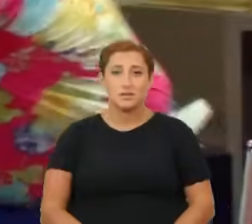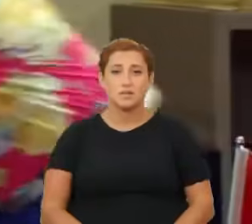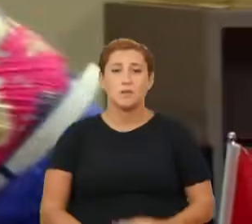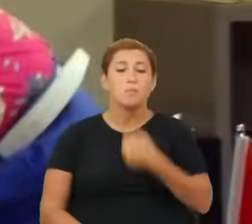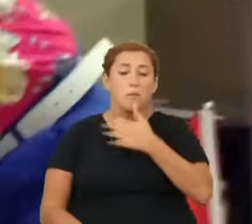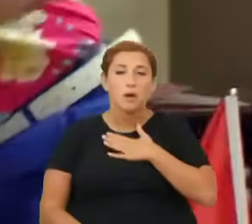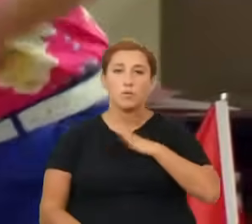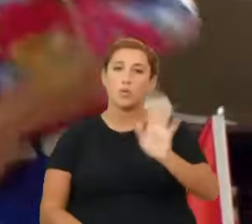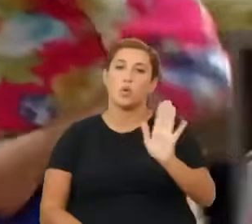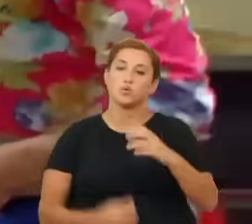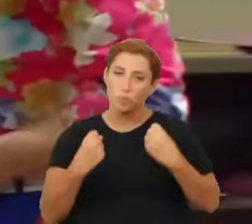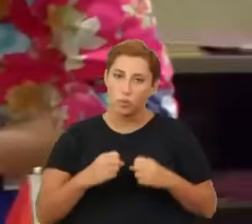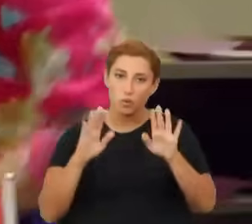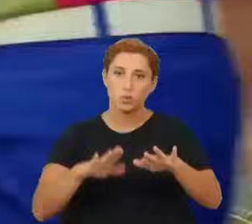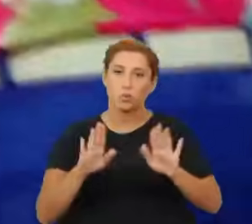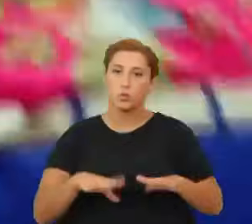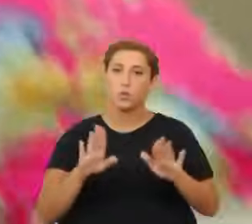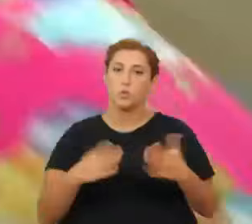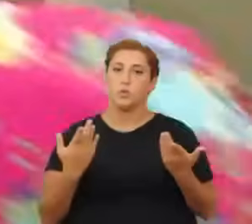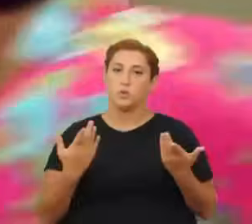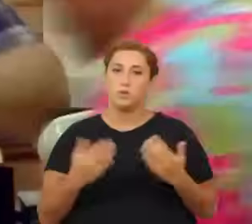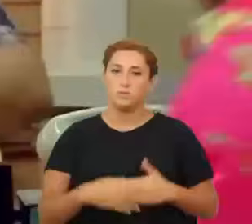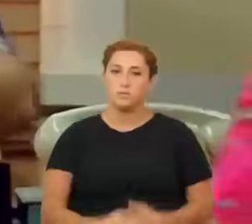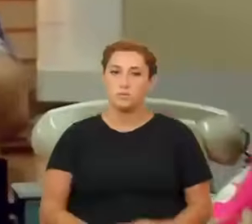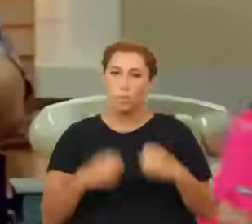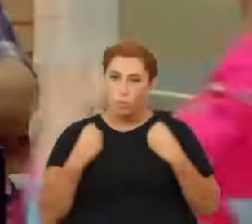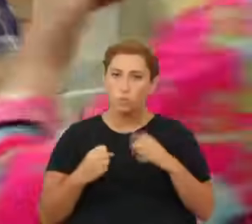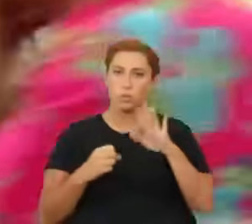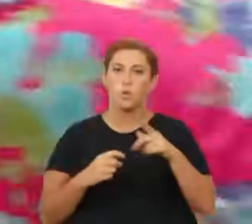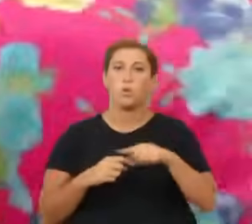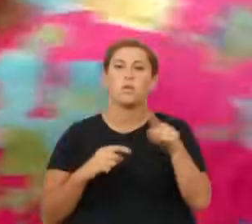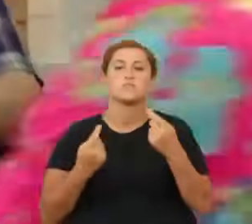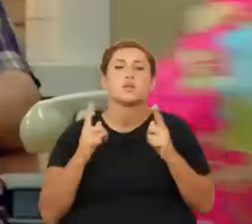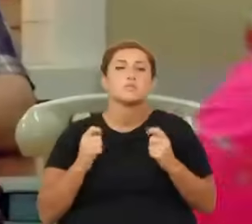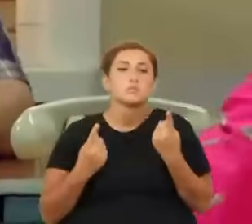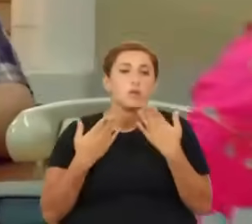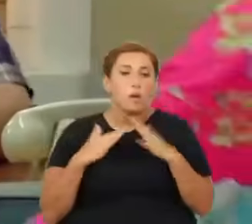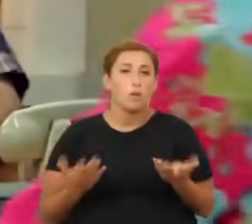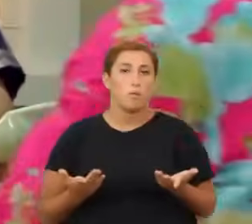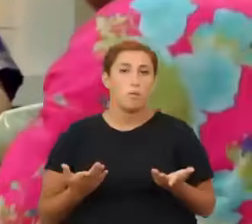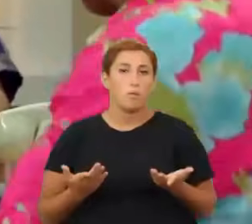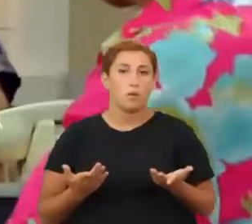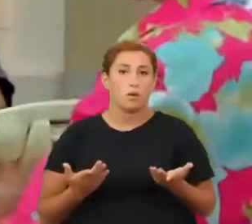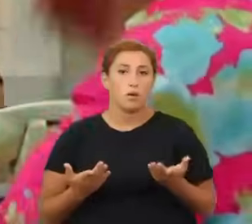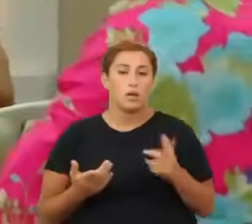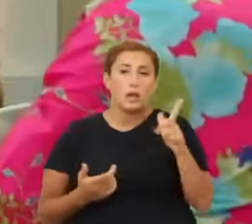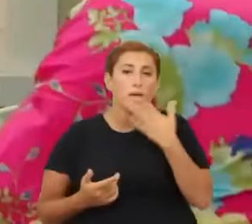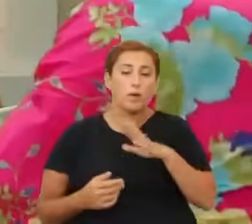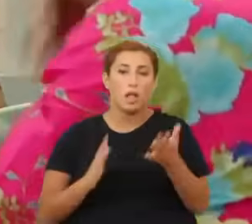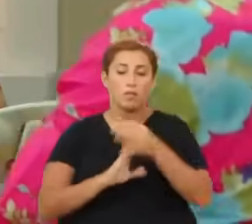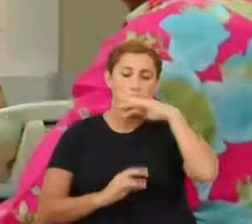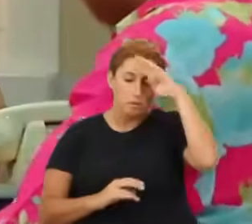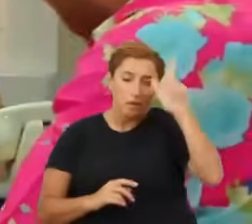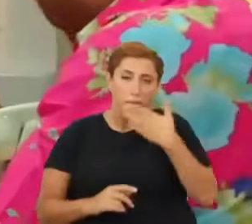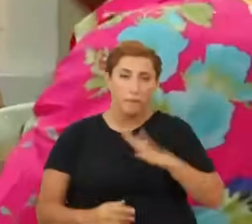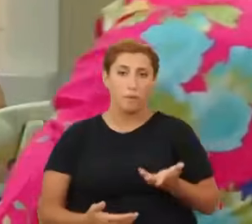tuttu. Yok ya, baba. Yok oğlum, tamam otur ya, otur. Otur ya, bunda hiç şey yapacak bir şey yok ya. Gerek yok, elini falan öpmeye